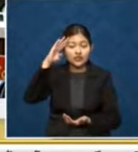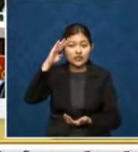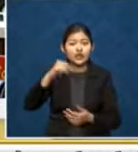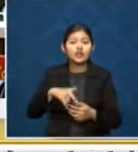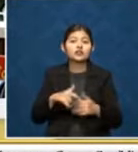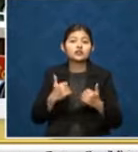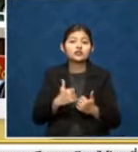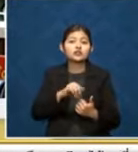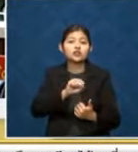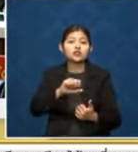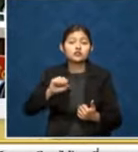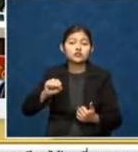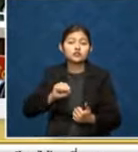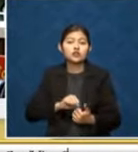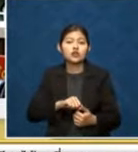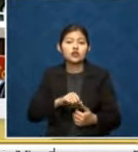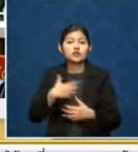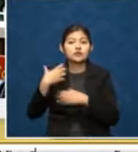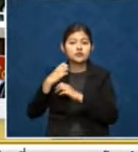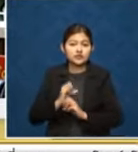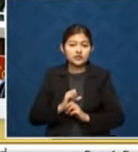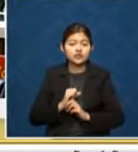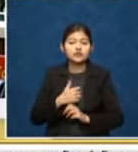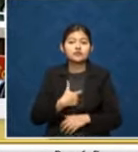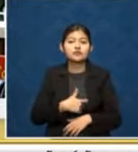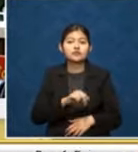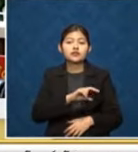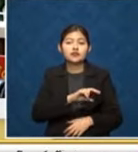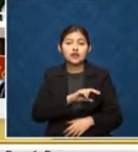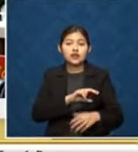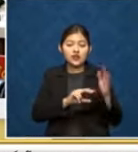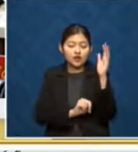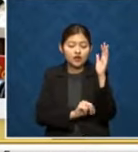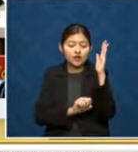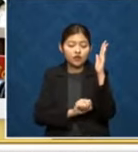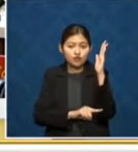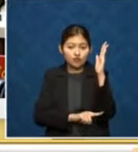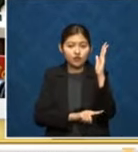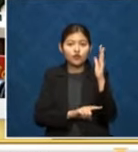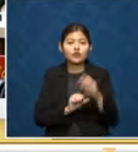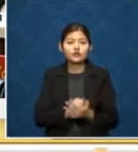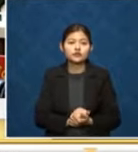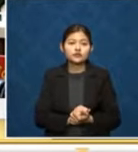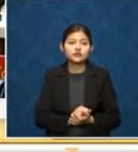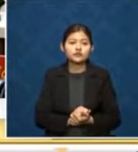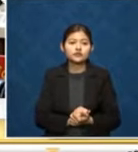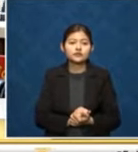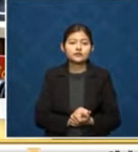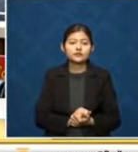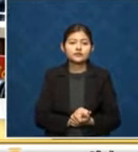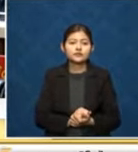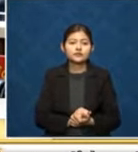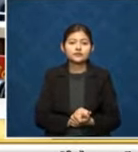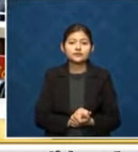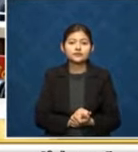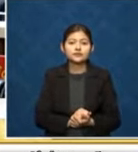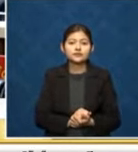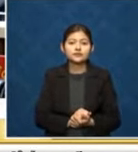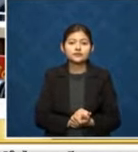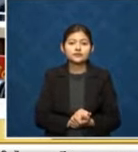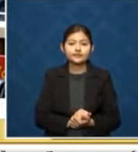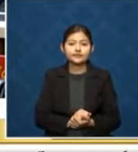ครศรีธรรมราชพรรคประชาธิปัตย์เขตอำเภอชะอวดอำเภอเชียนใหญ่อำเภอเฉลิมพระเกียรติท่านประธานที่เคารพครับ